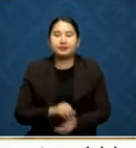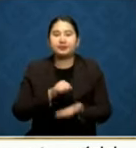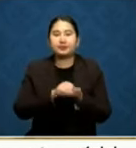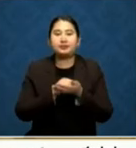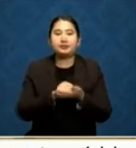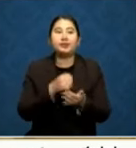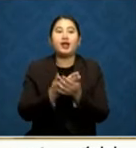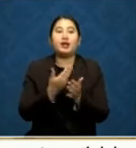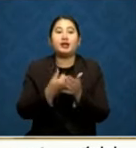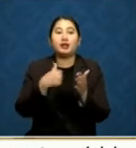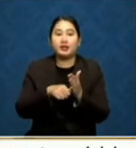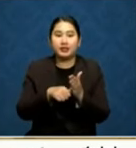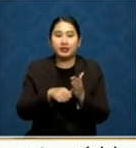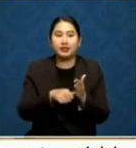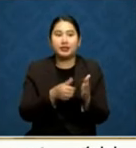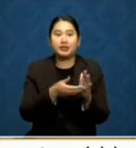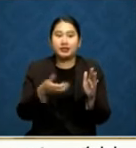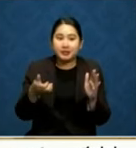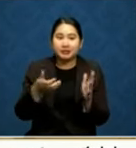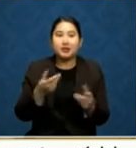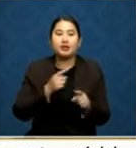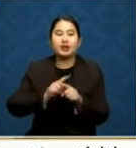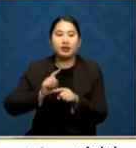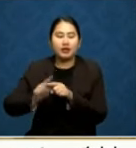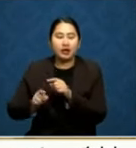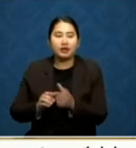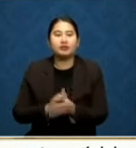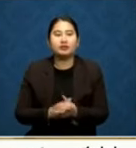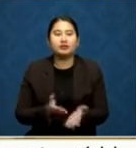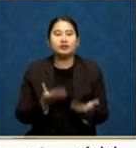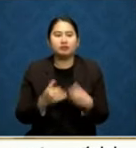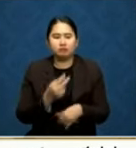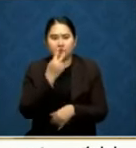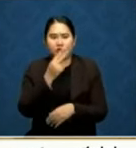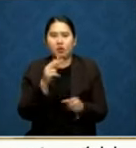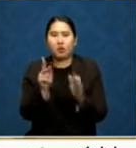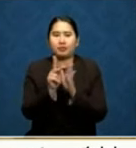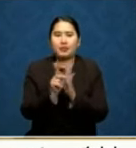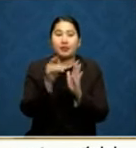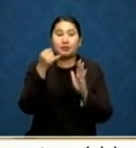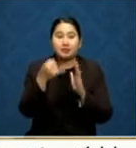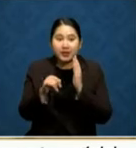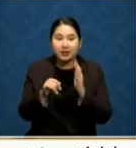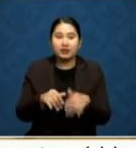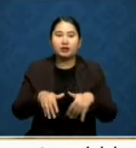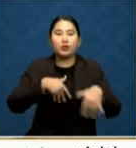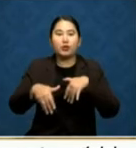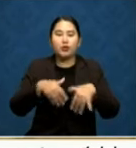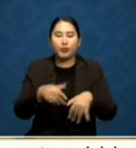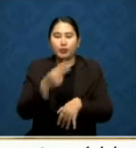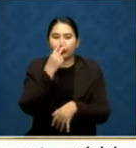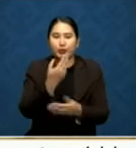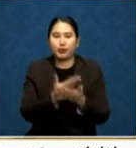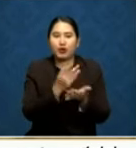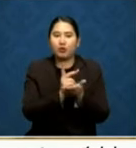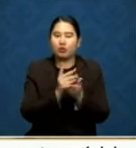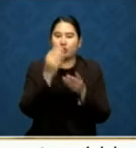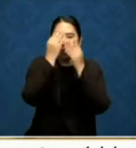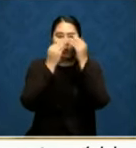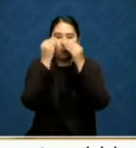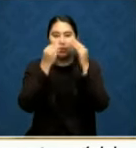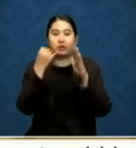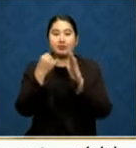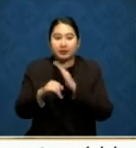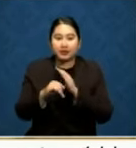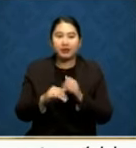สนเชื่สุบุคคลของบริัศรสวบัร Corporationและบิษัทเครอขายที่อาจเข้าขายผดกฎหมายซึทำใหพชนผู้ขอสินเชื่อนั้สับสนลง